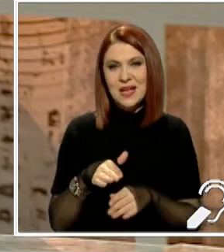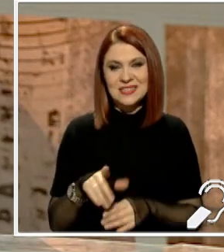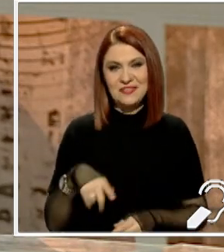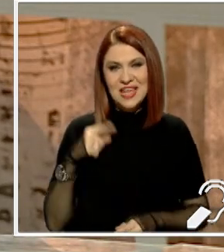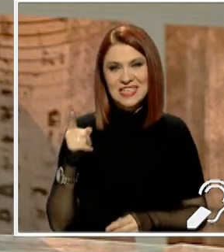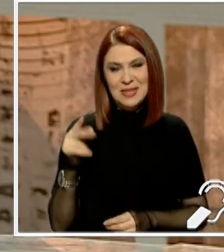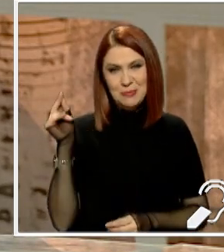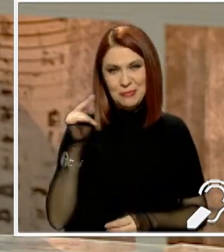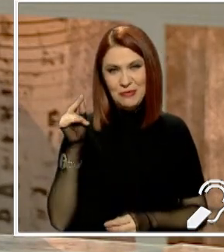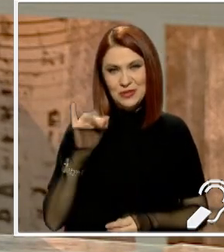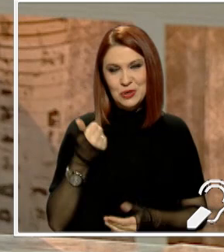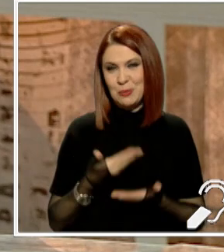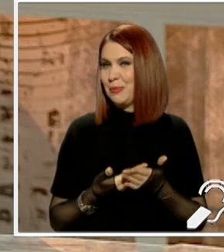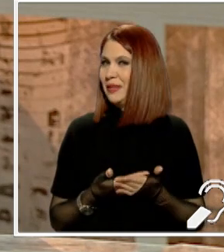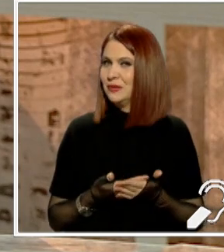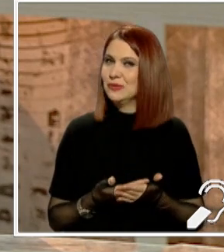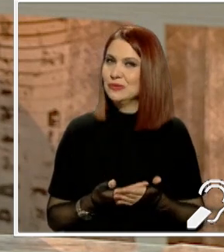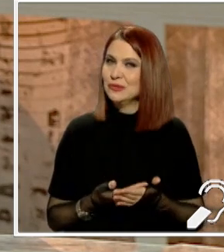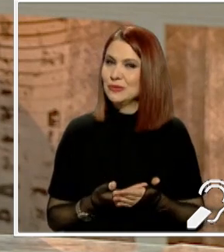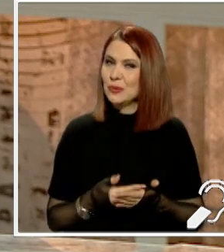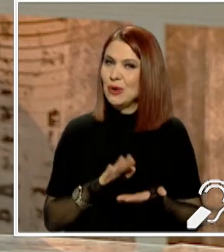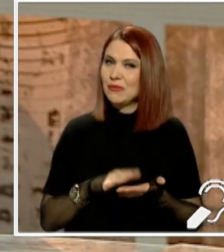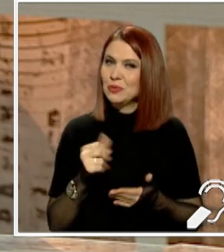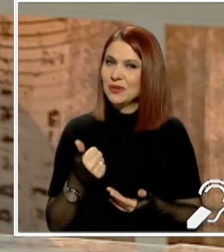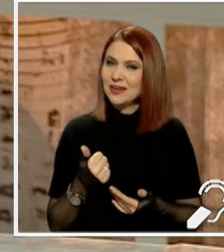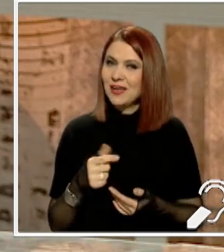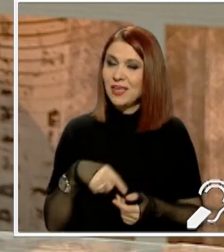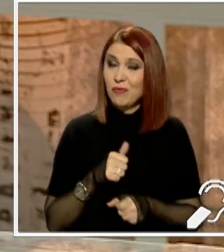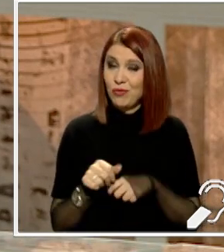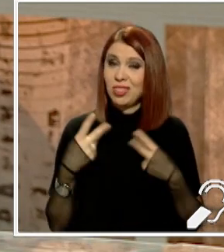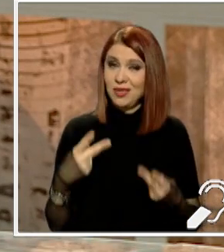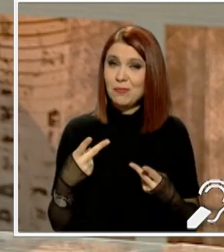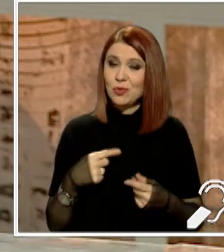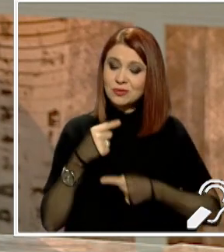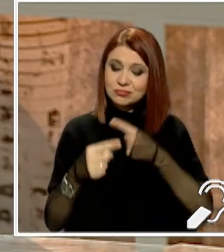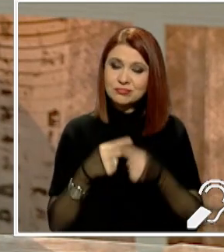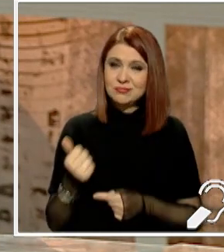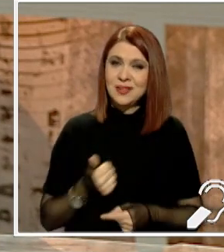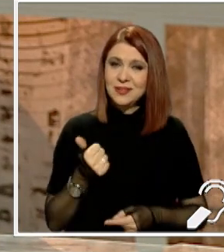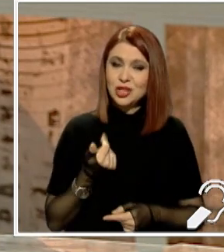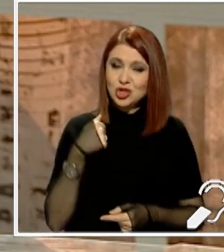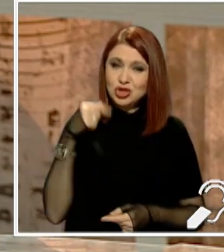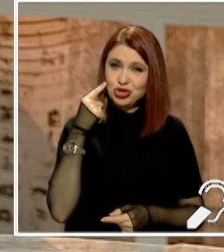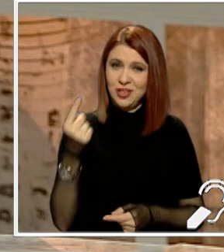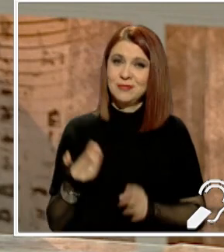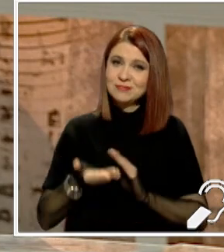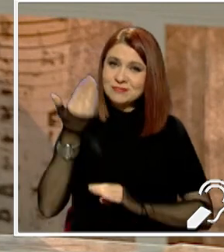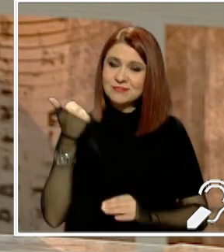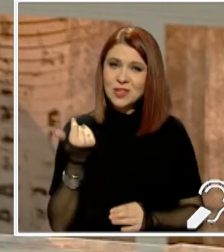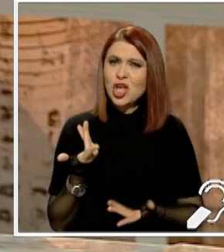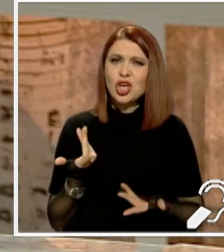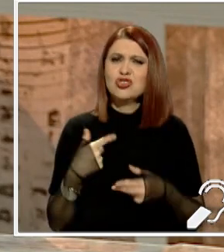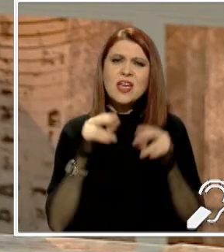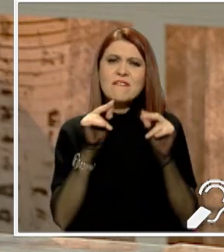cariera domniei sale și pentru faptul că e foarte important să le transmiți tinerilor ceea ce știi.